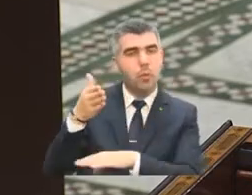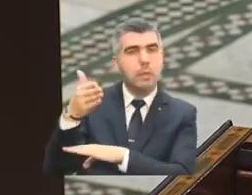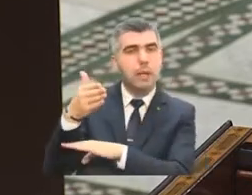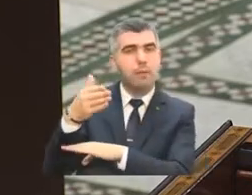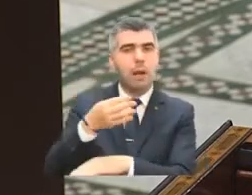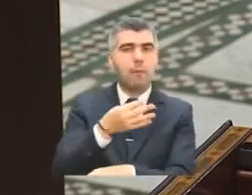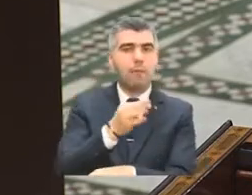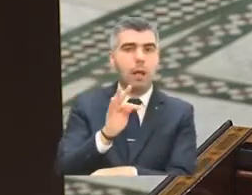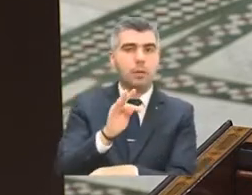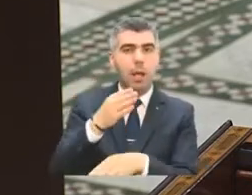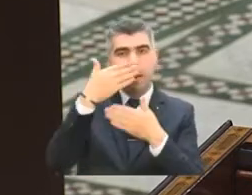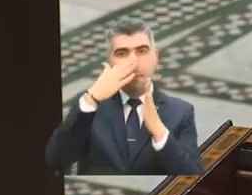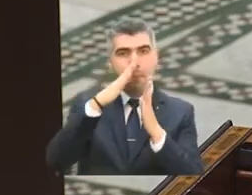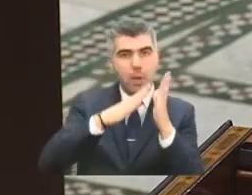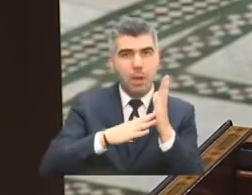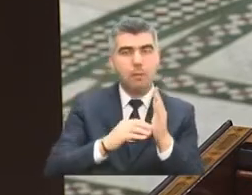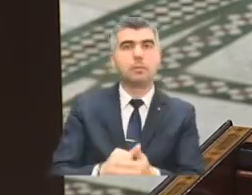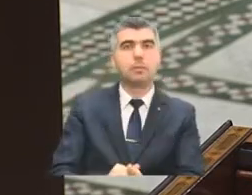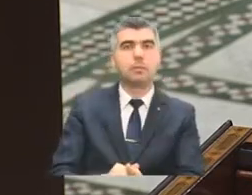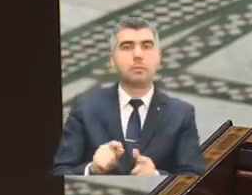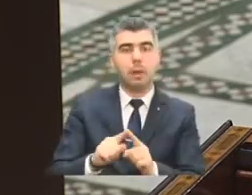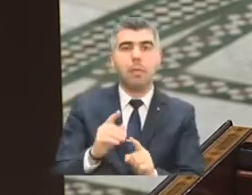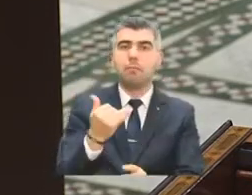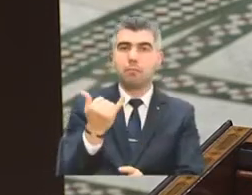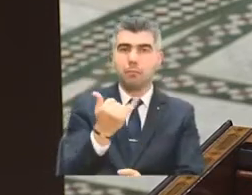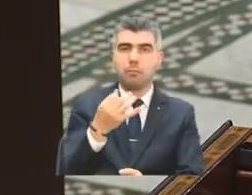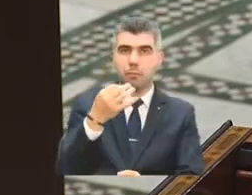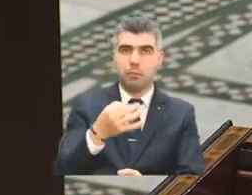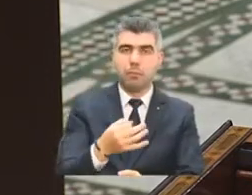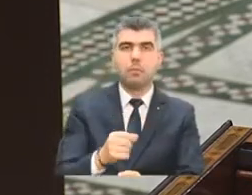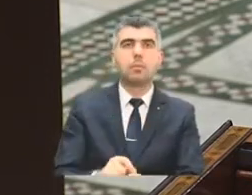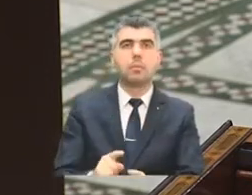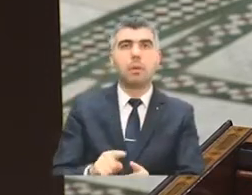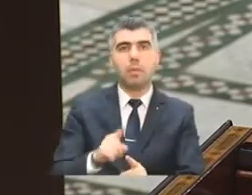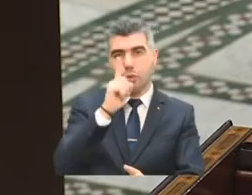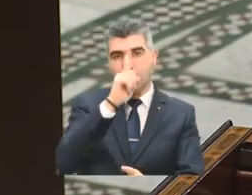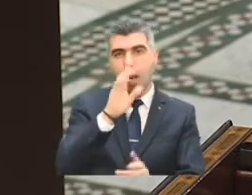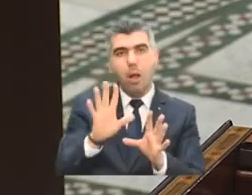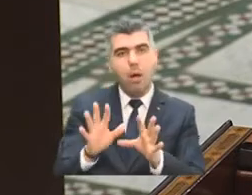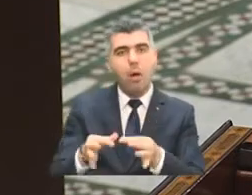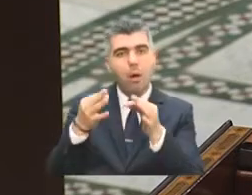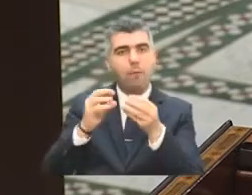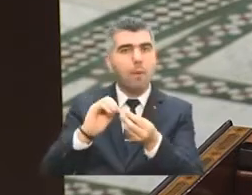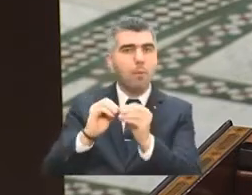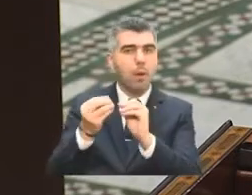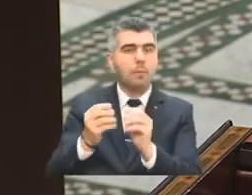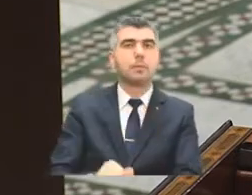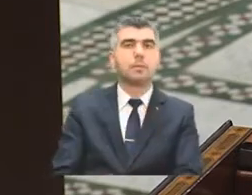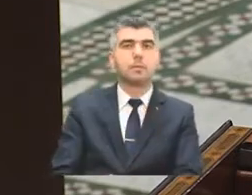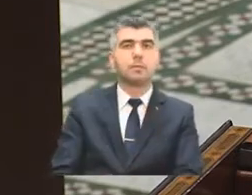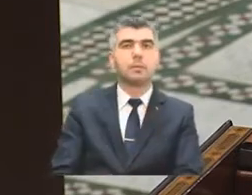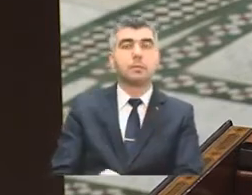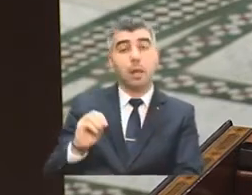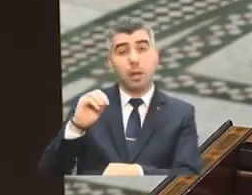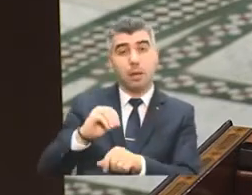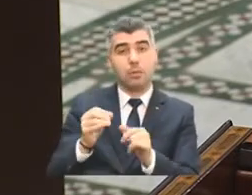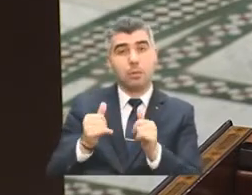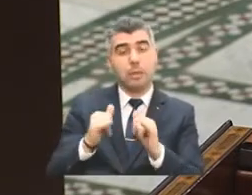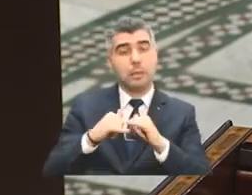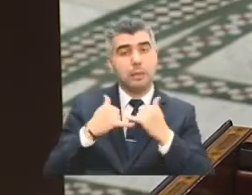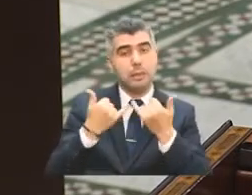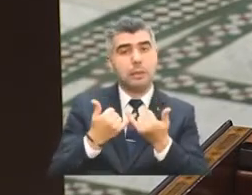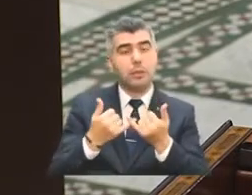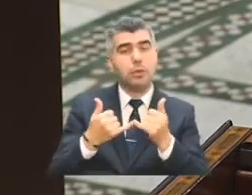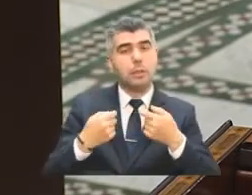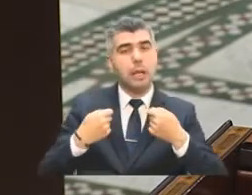الفرنسيه بالمغرب اللي اعطت اشاره ايجابيه تتصب في اتجاه ايجاد حلول ناجعه لهذا المشكل. من جهه اخرى تراست اجتماع مع مهني